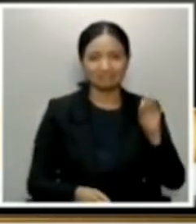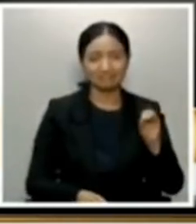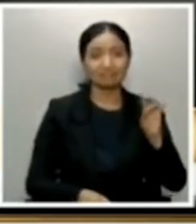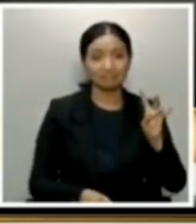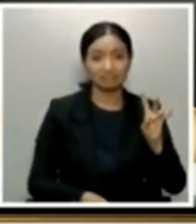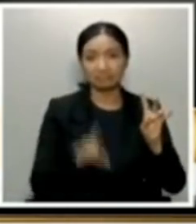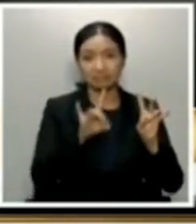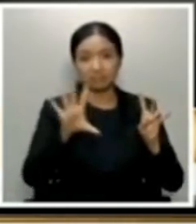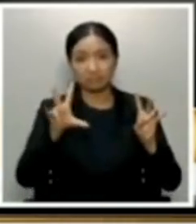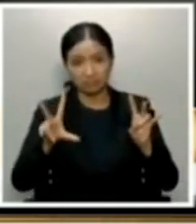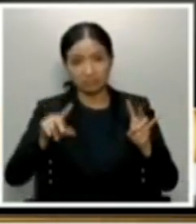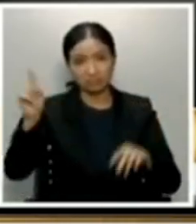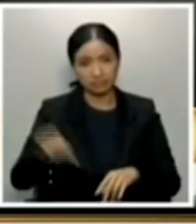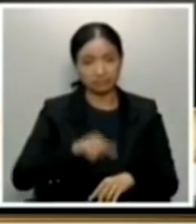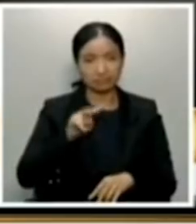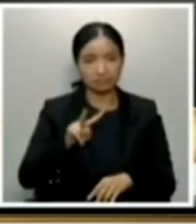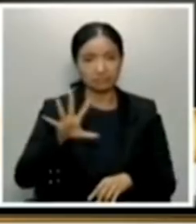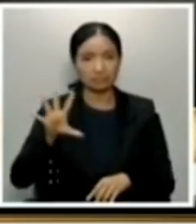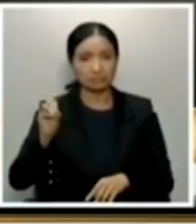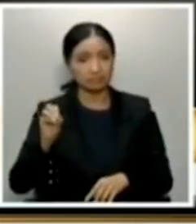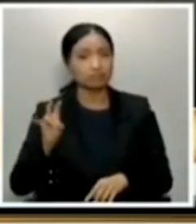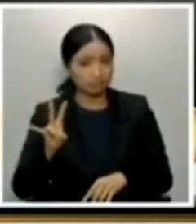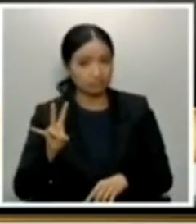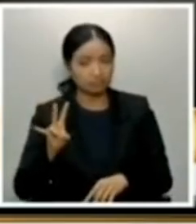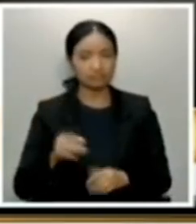และ103ทับ2557